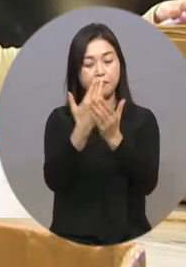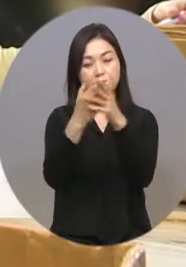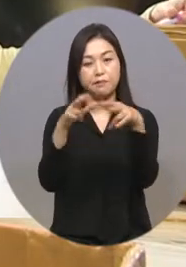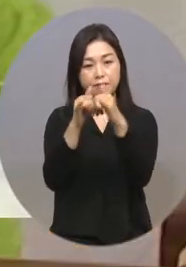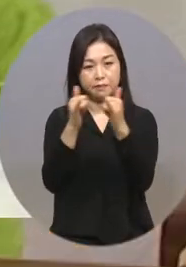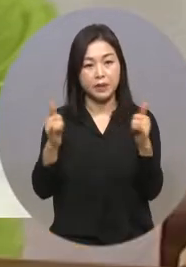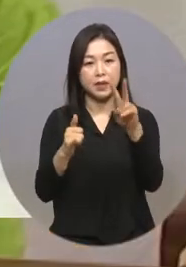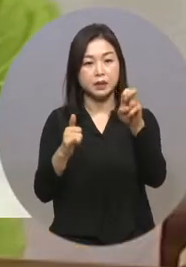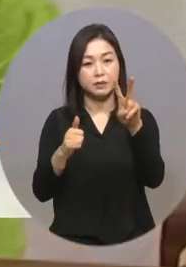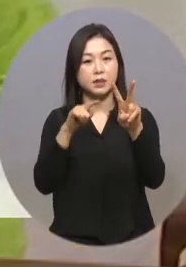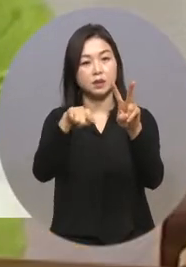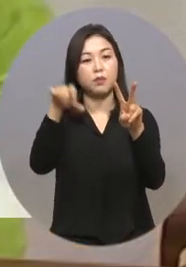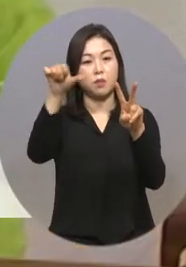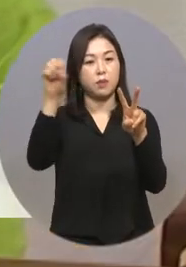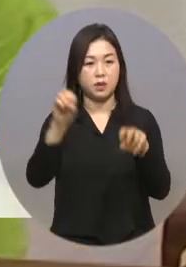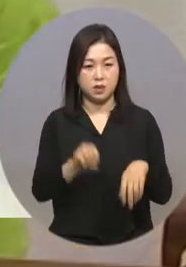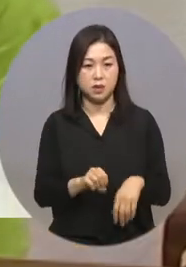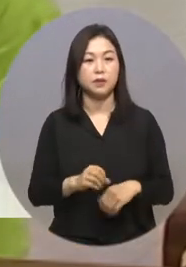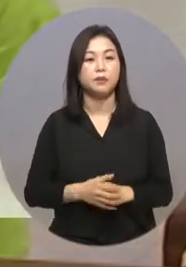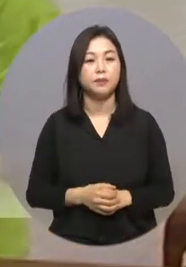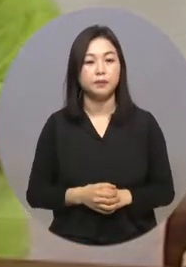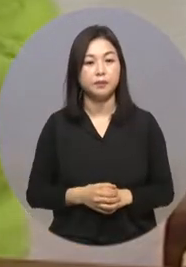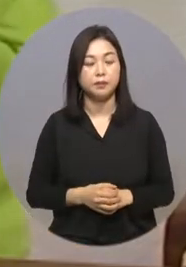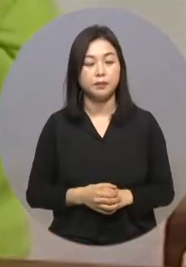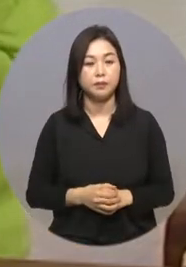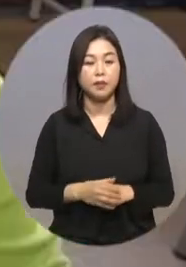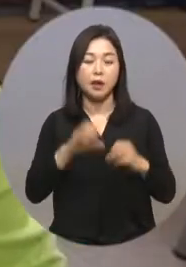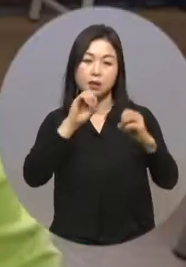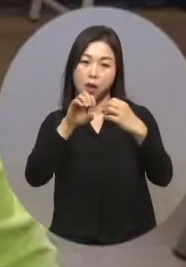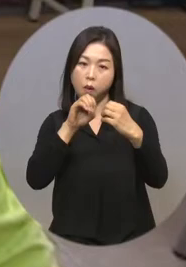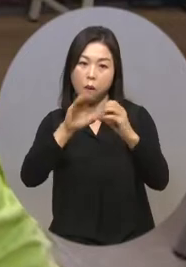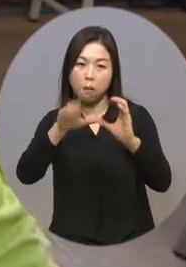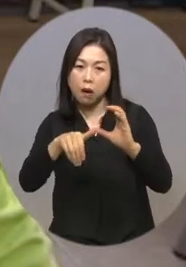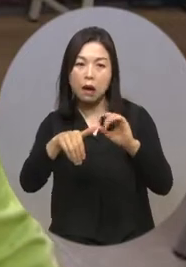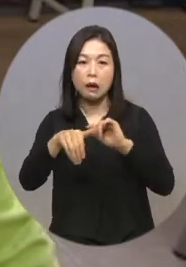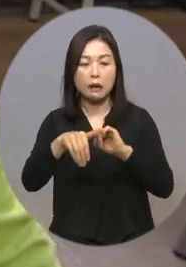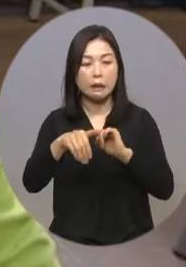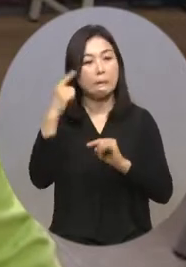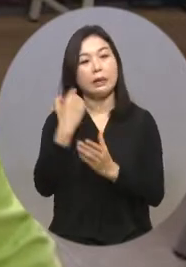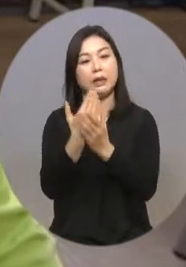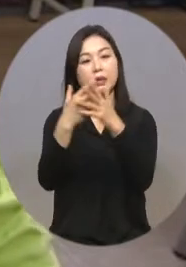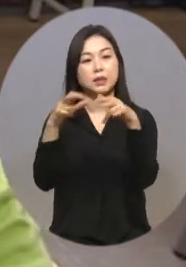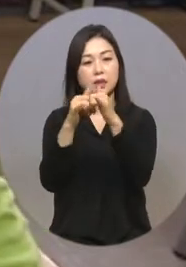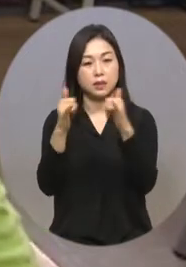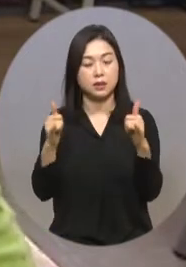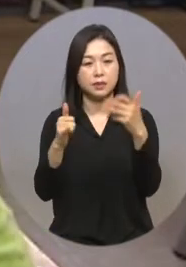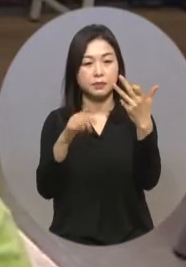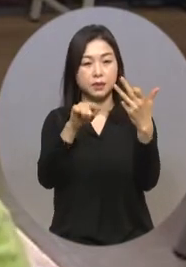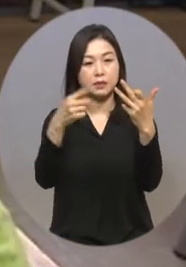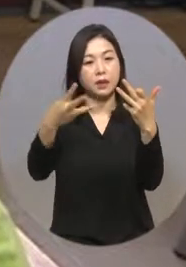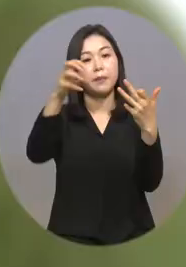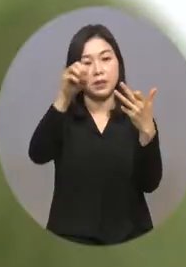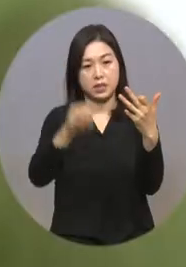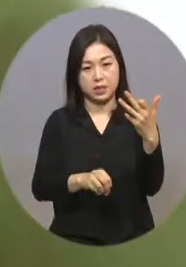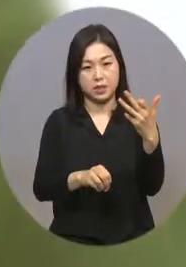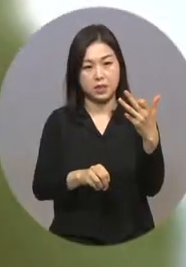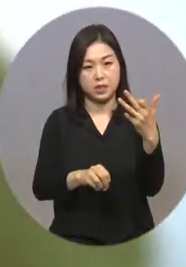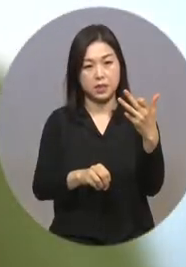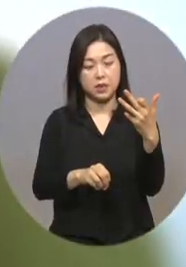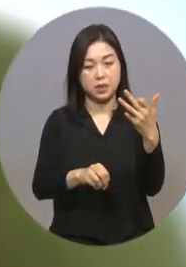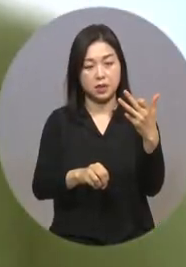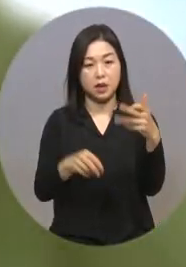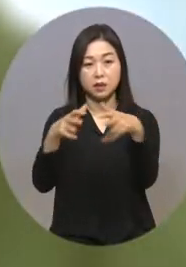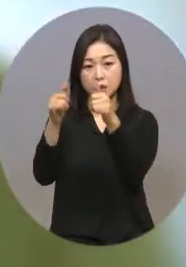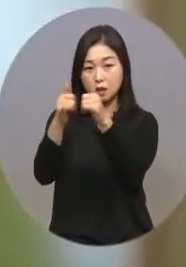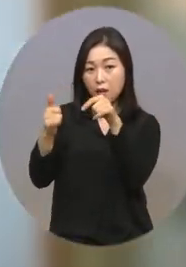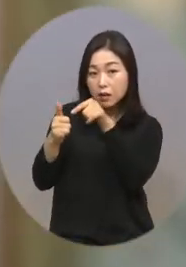22.5% 로 나타났습니다 의사소통이 거의 불가능한 8대 장애인은 18.4% 로 확인됐으며 당사자에게는